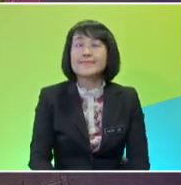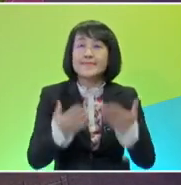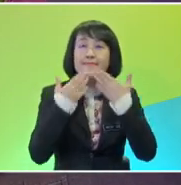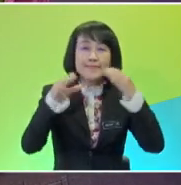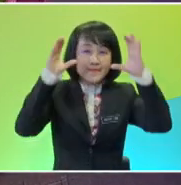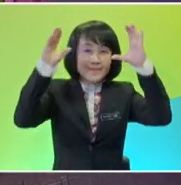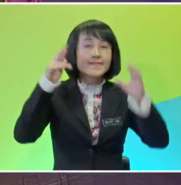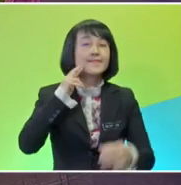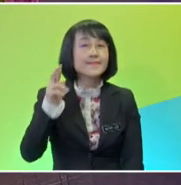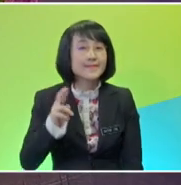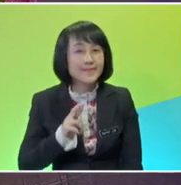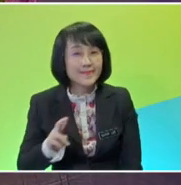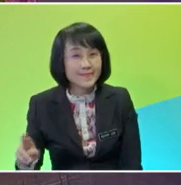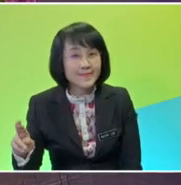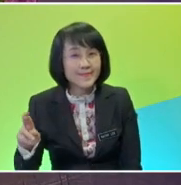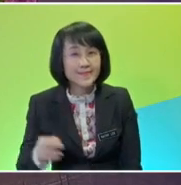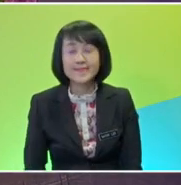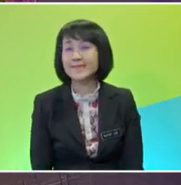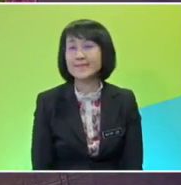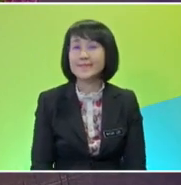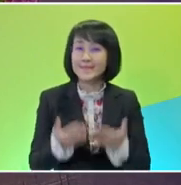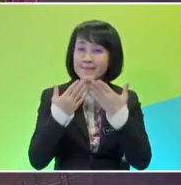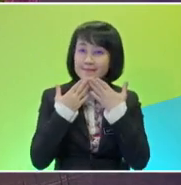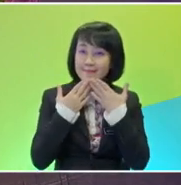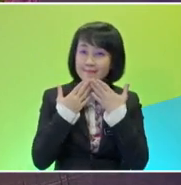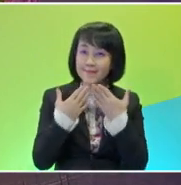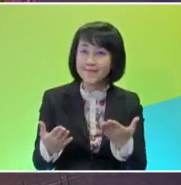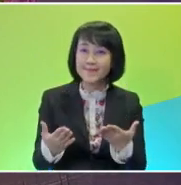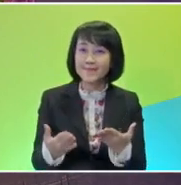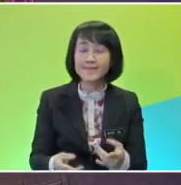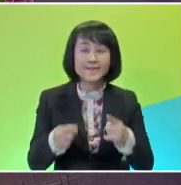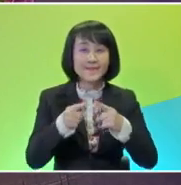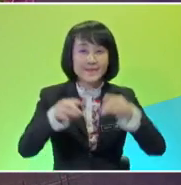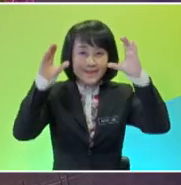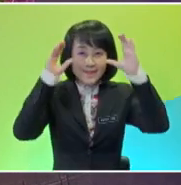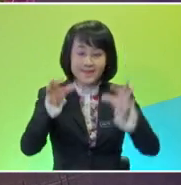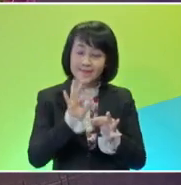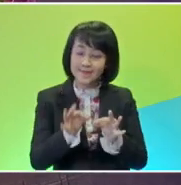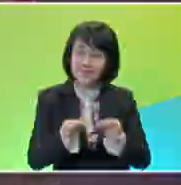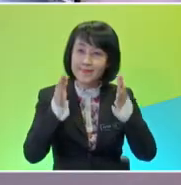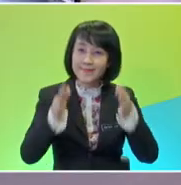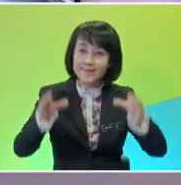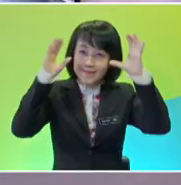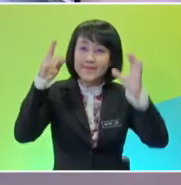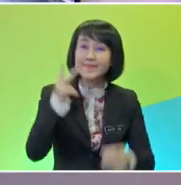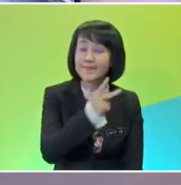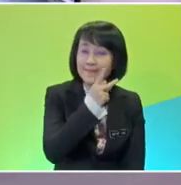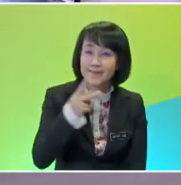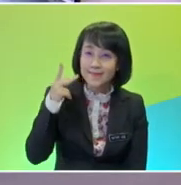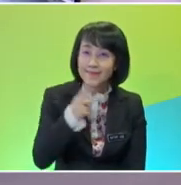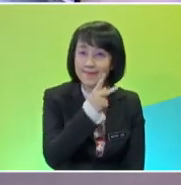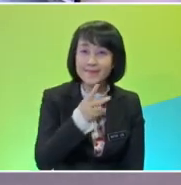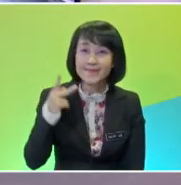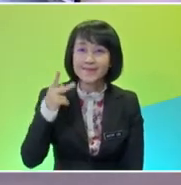terterampilan terima kasih kepada ee juru basah gitu COC daripada SG pendidikan khas